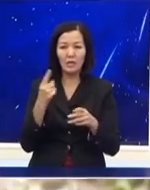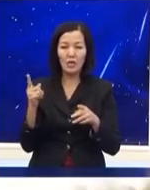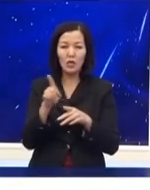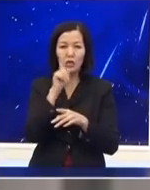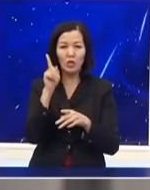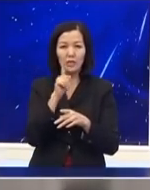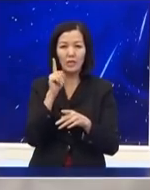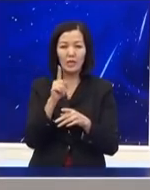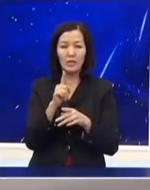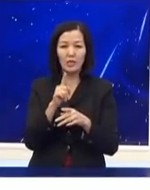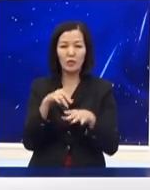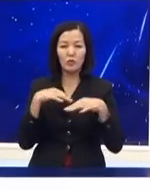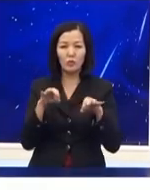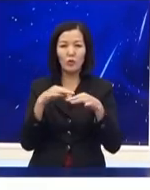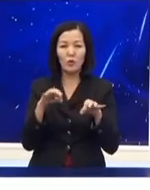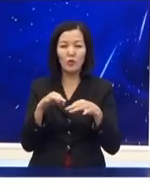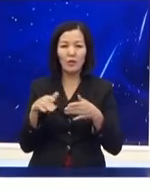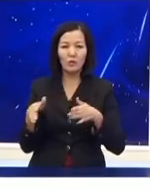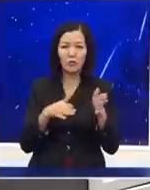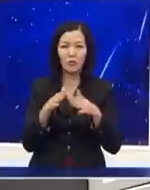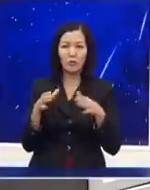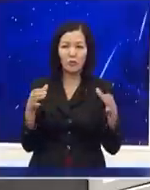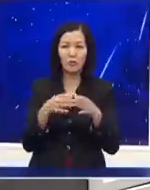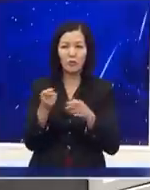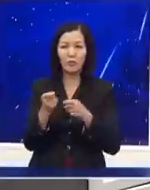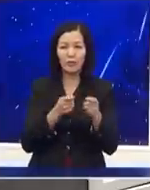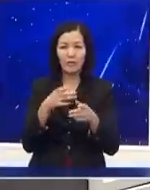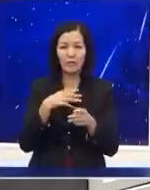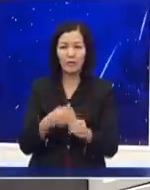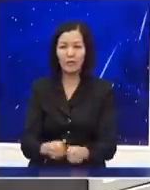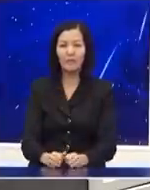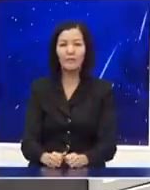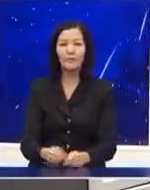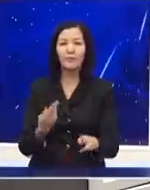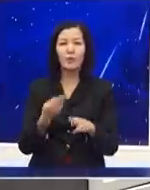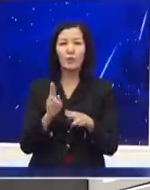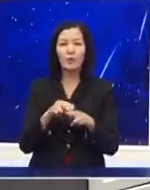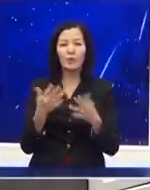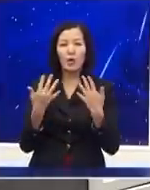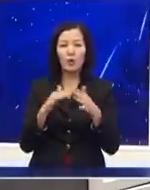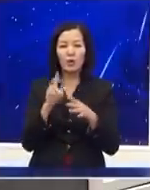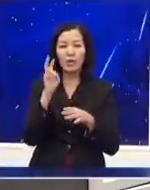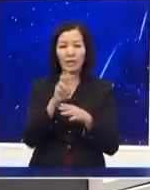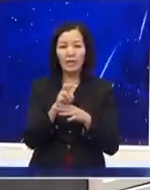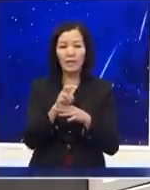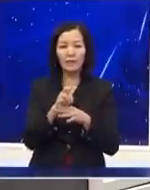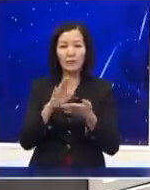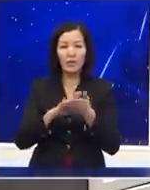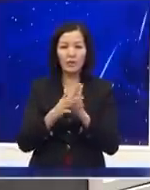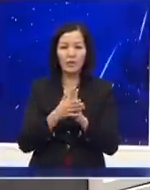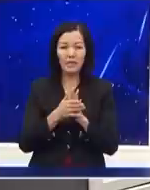аудандық жолаушылар көлігі және автомобиль жолдары бөлімін басқарады. Осы жерге қызмет етуге келген жастарға барлық жағдай